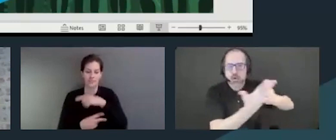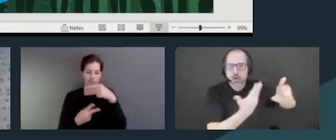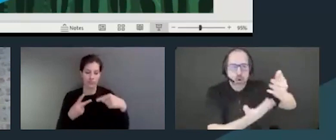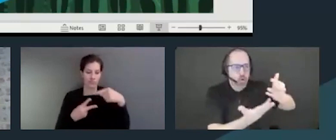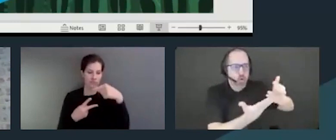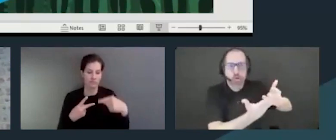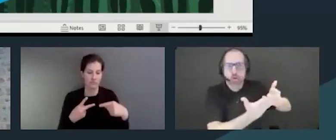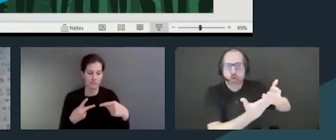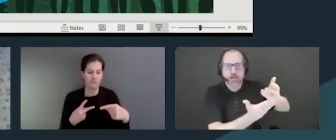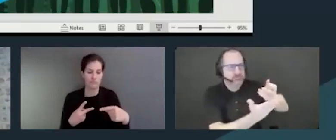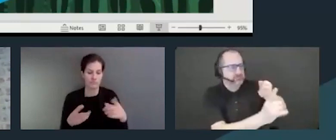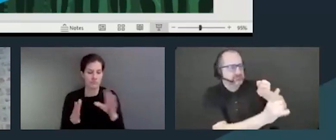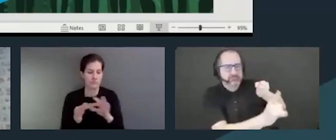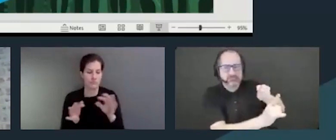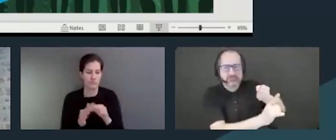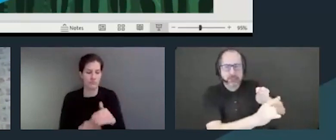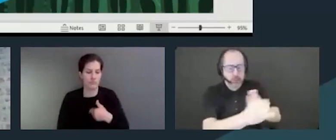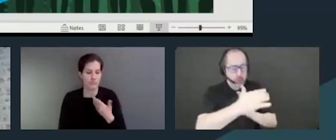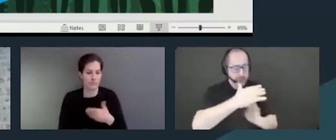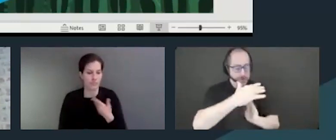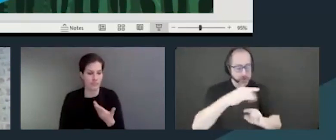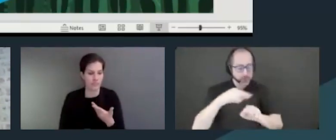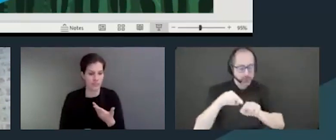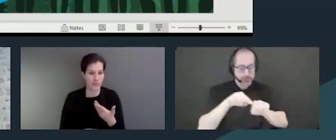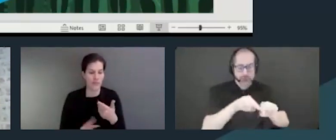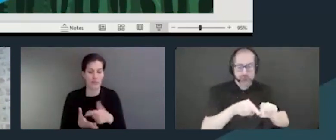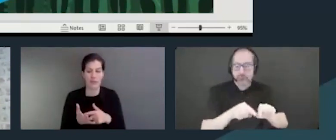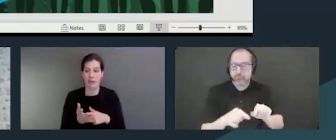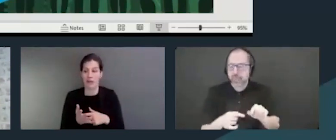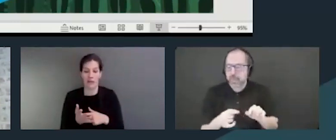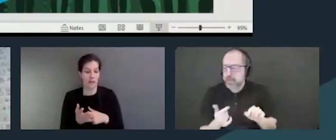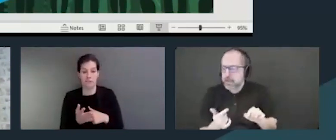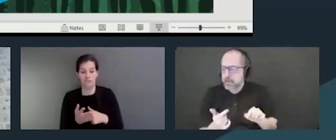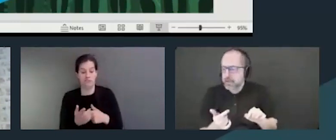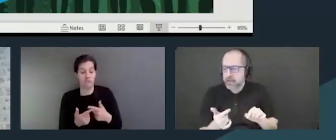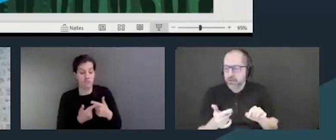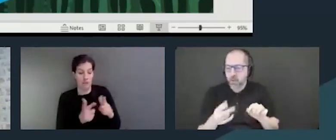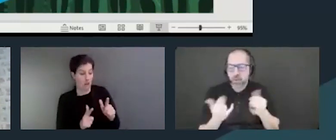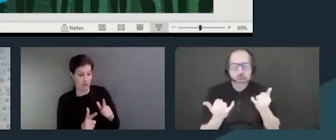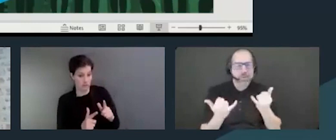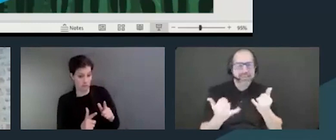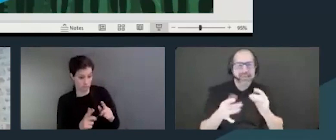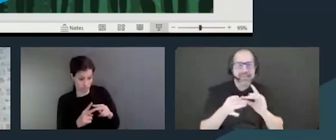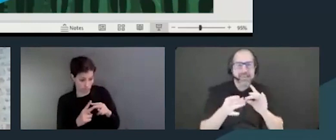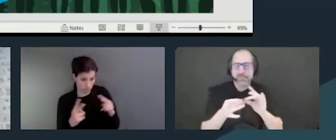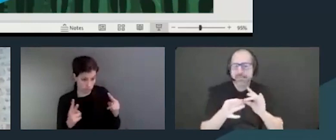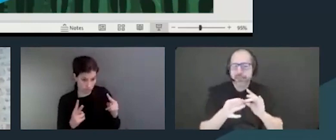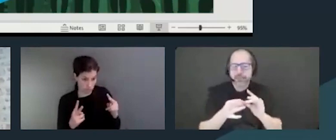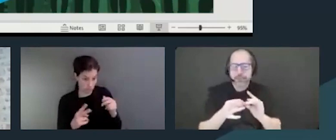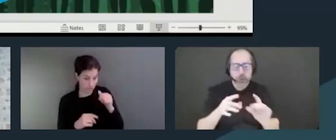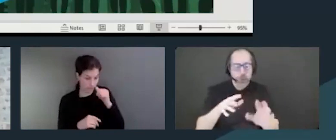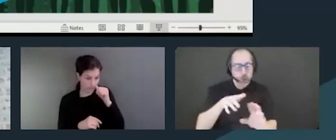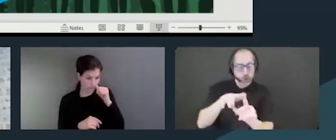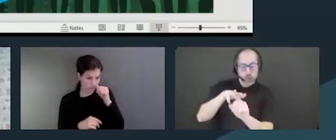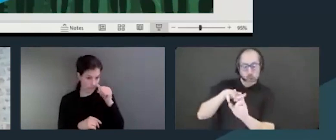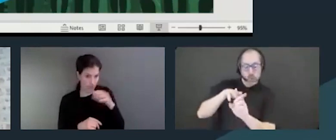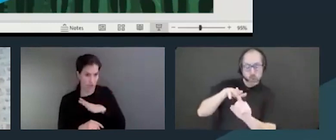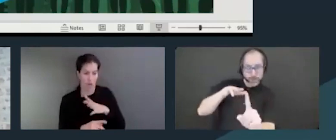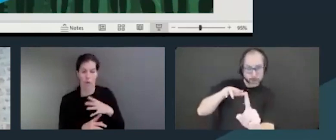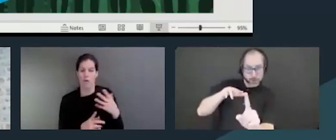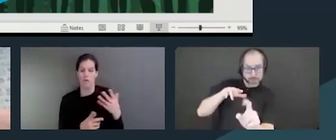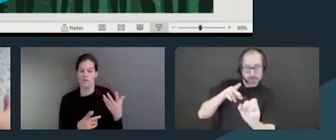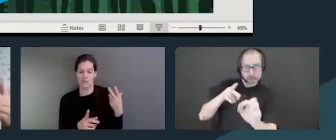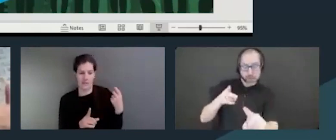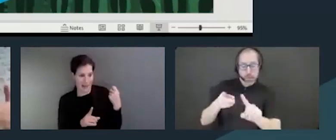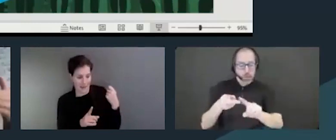catégories d'immigrants. Il y a des réfugiés aussi. Donc, lorsqu'ils ne sont